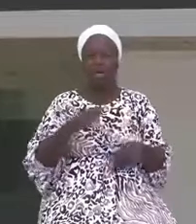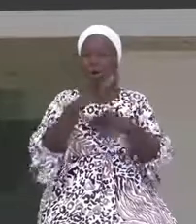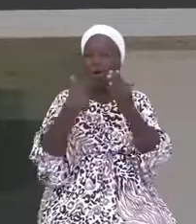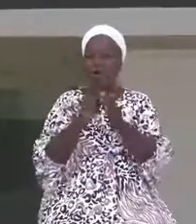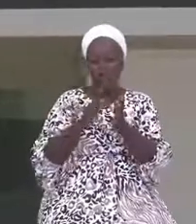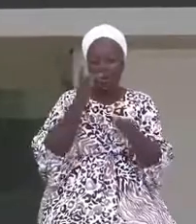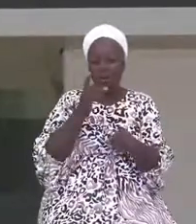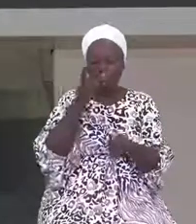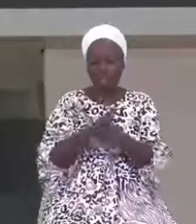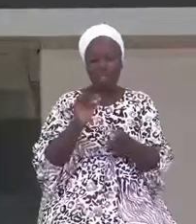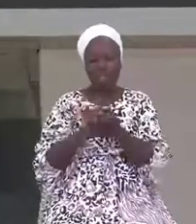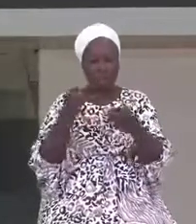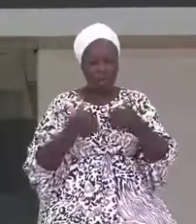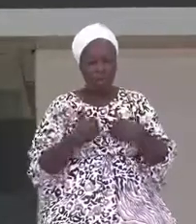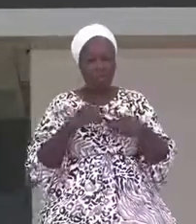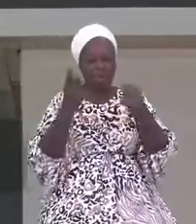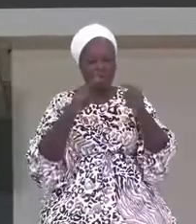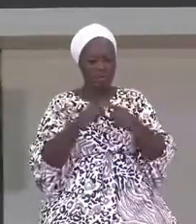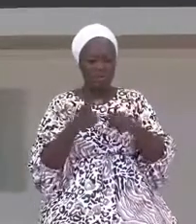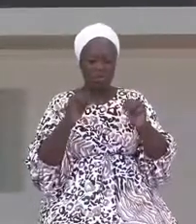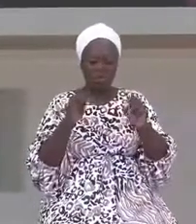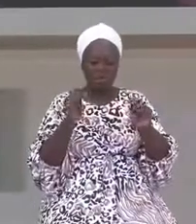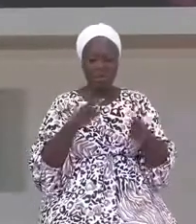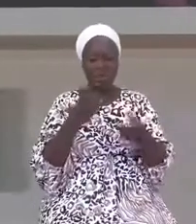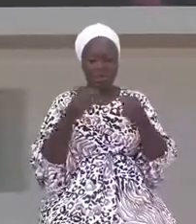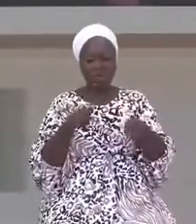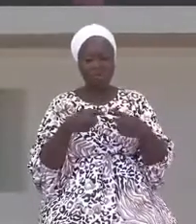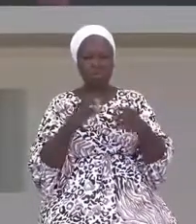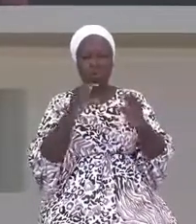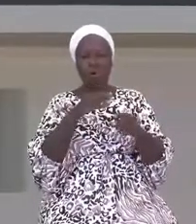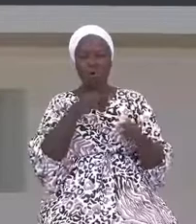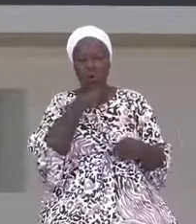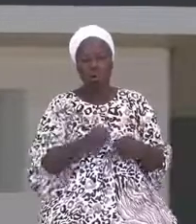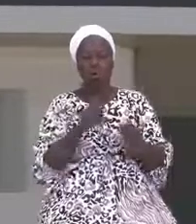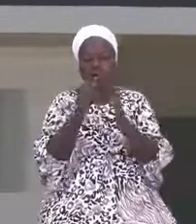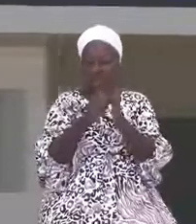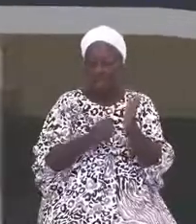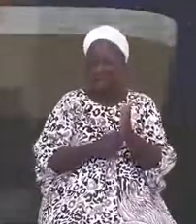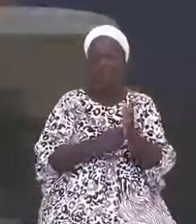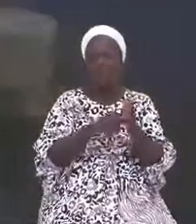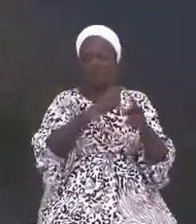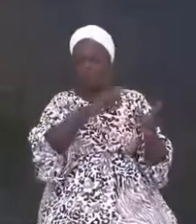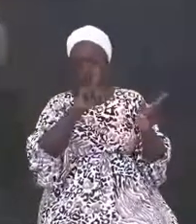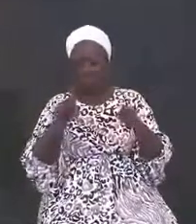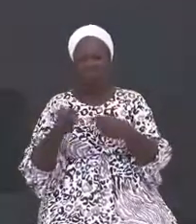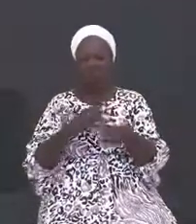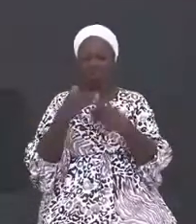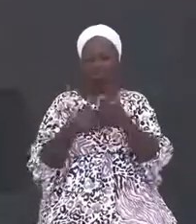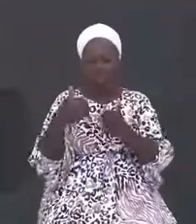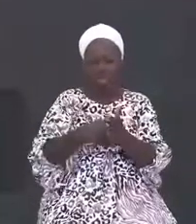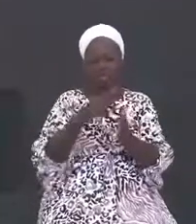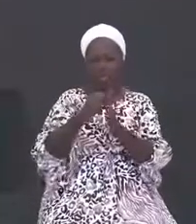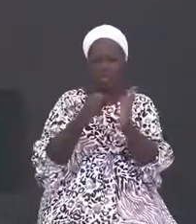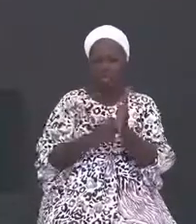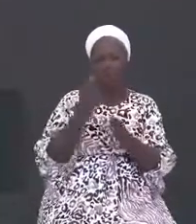là-bas et tu viens à Mathieu regarde les promesses qui sont là-bas Marc en look en jean regardez